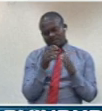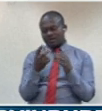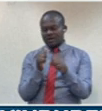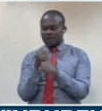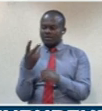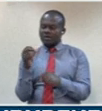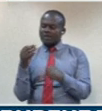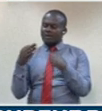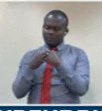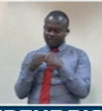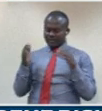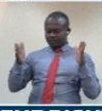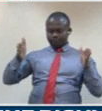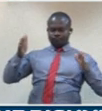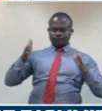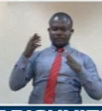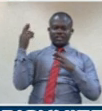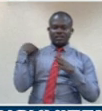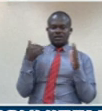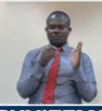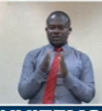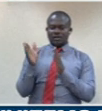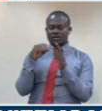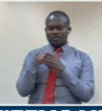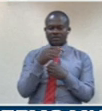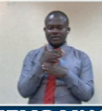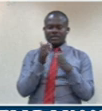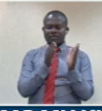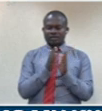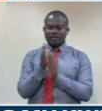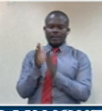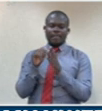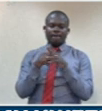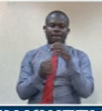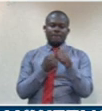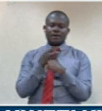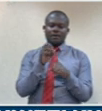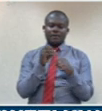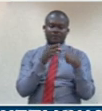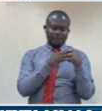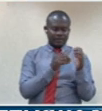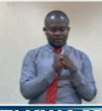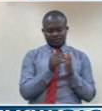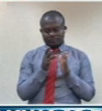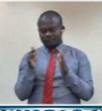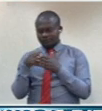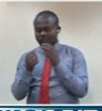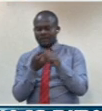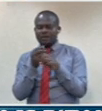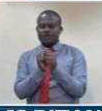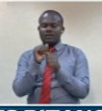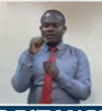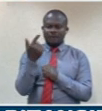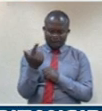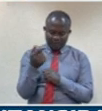w'2023 na 2008 yari umuyobozi ushinzwe igenamigambi muri Minisiteri y'Imari n'Igenamigambi, naho kuva mu mwaka w'2008 kugeza 2011 yari